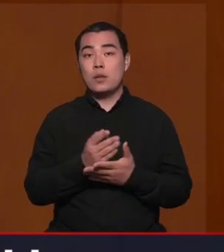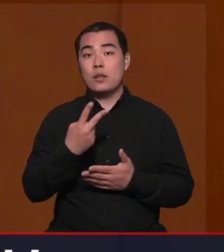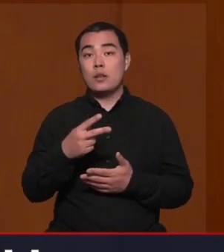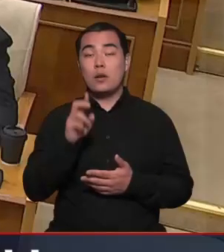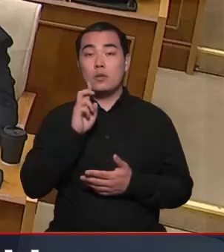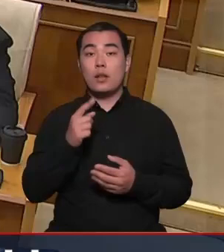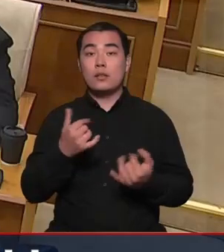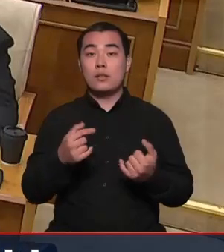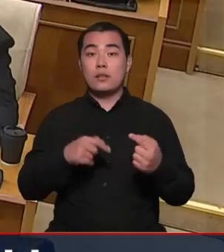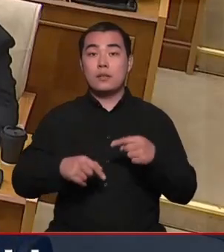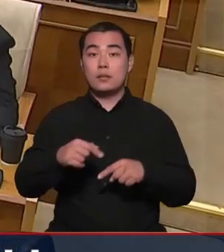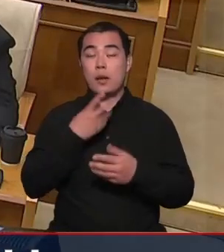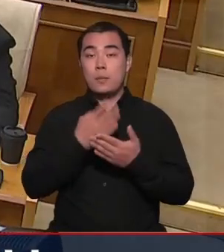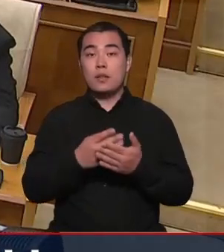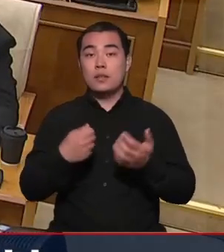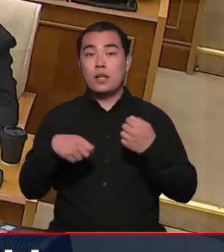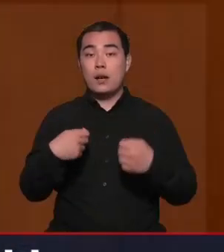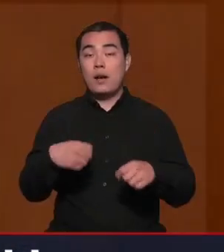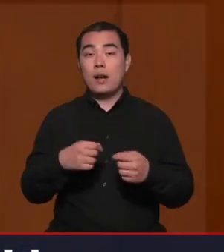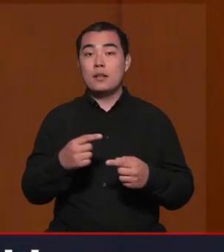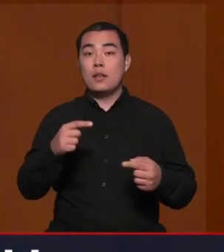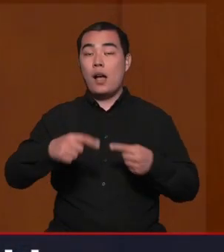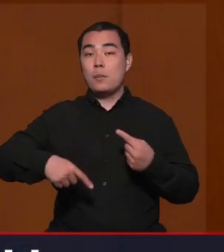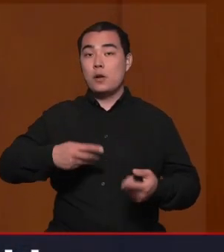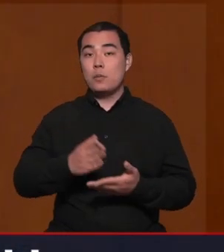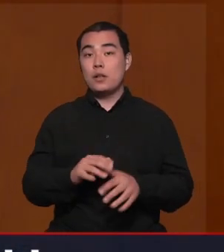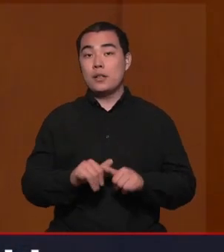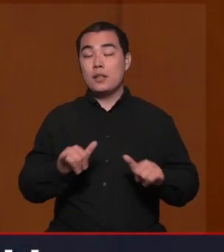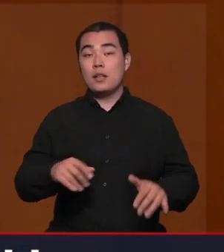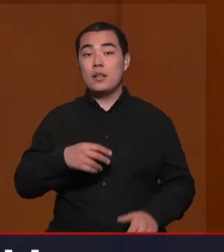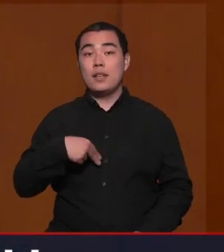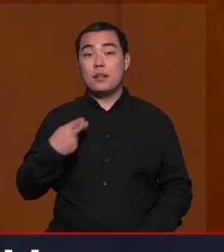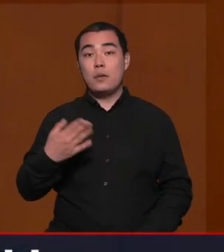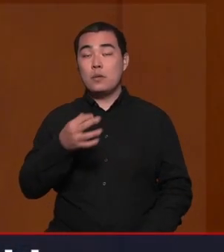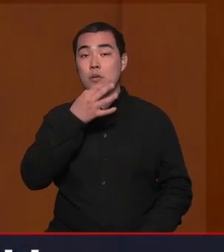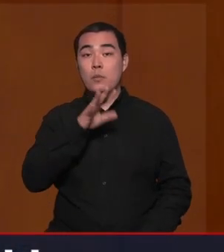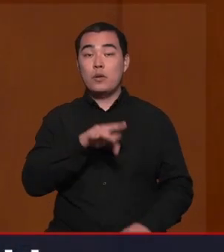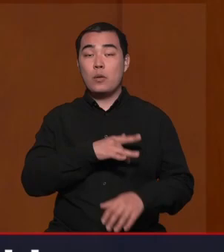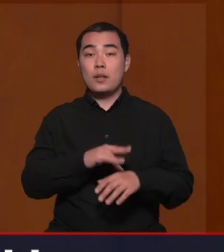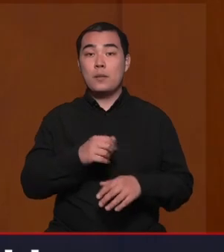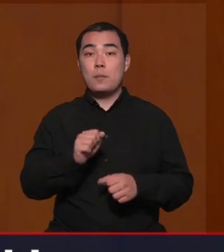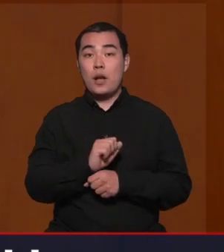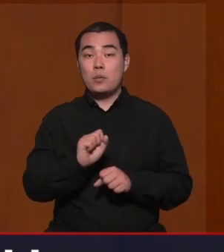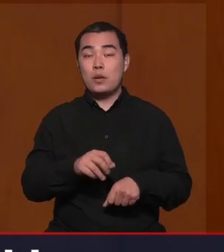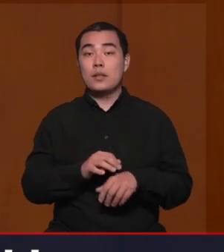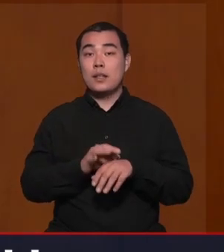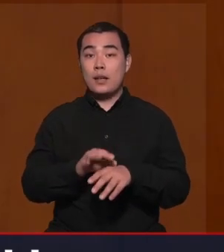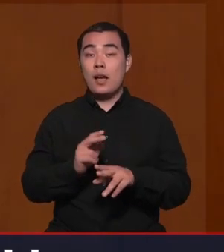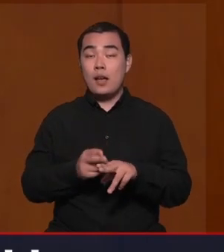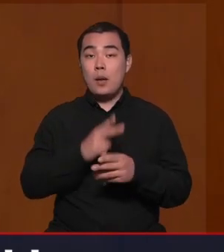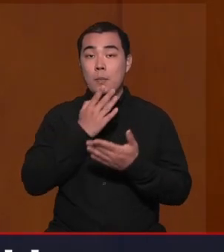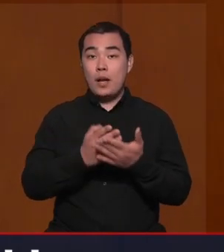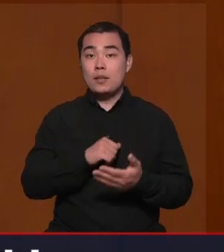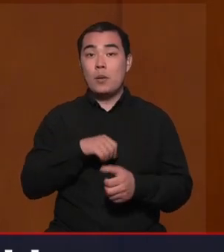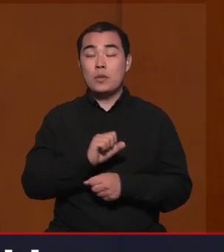арасындағы рұқсат алмасу. Қазір Қытайдың кез келген қаласында біздің көліктер кіре алады. Ол бізге әрине жақсы, өйткені біздің